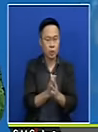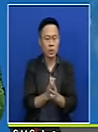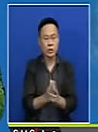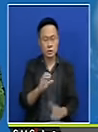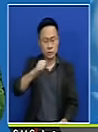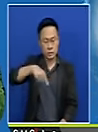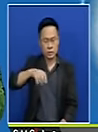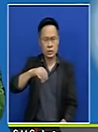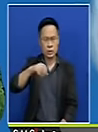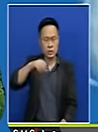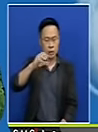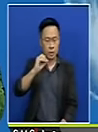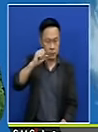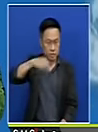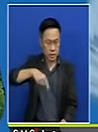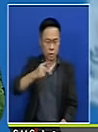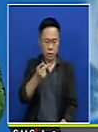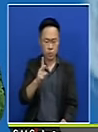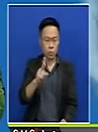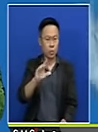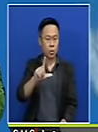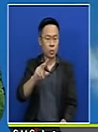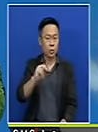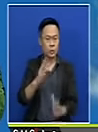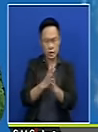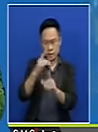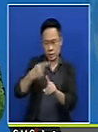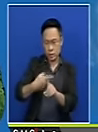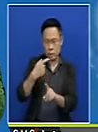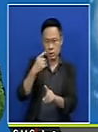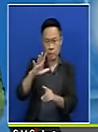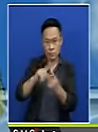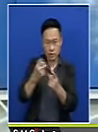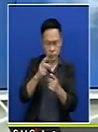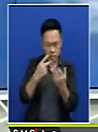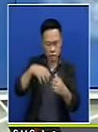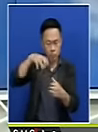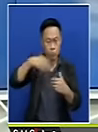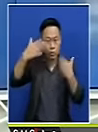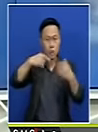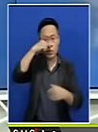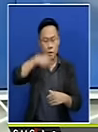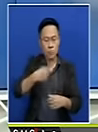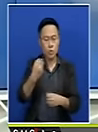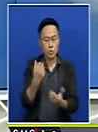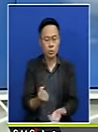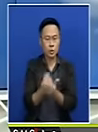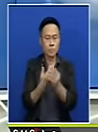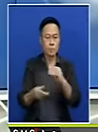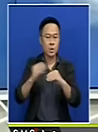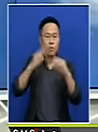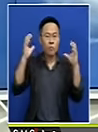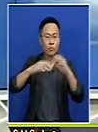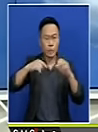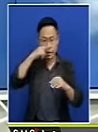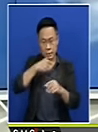ไซโคลนนะครับในช่วงของวันที่12พฤษภาคมนี้นะครับซึ่งกรมอุตุนิยมวิทยาของประเทศไทยก็คาดการณ์นะครับว่าจะส่งผลดีกับประเทศไทยนะ